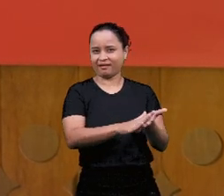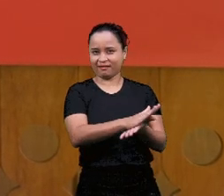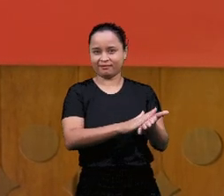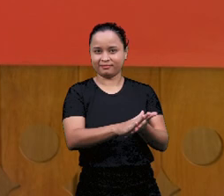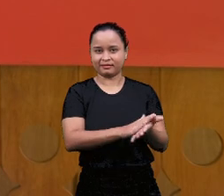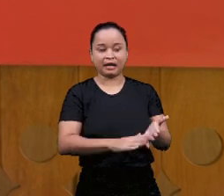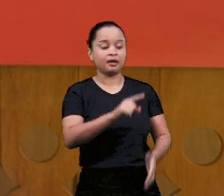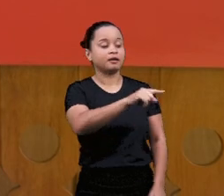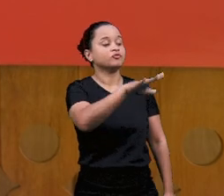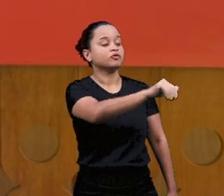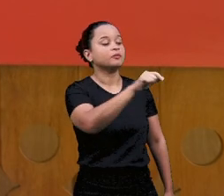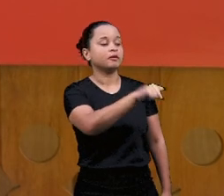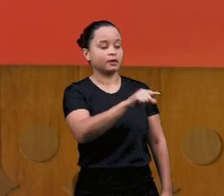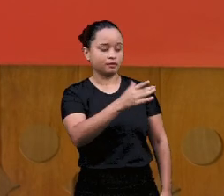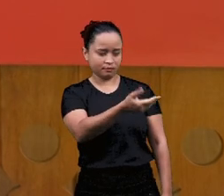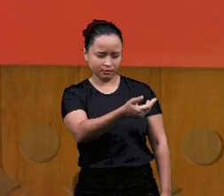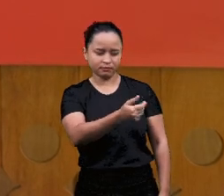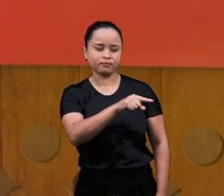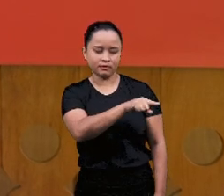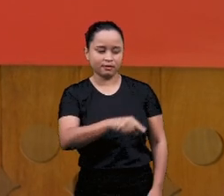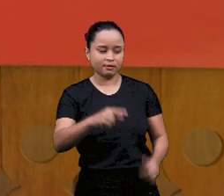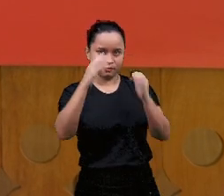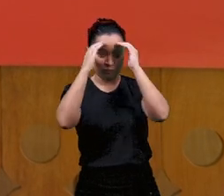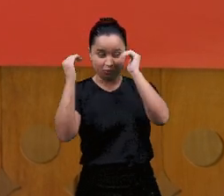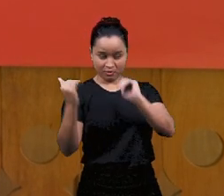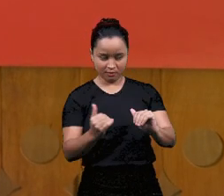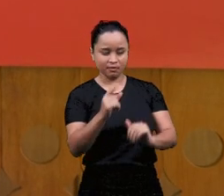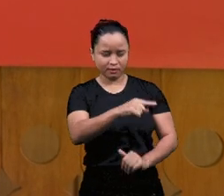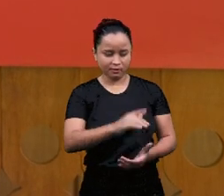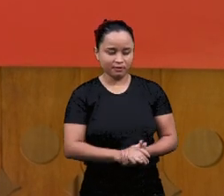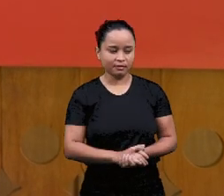regarde, tu as désobéi. Et là, il